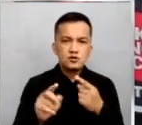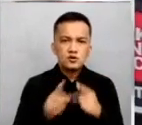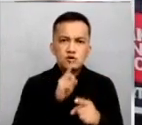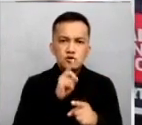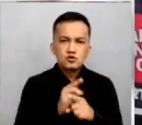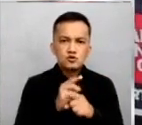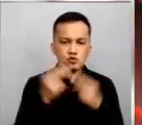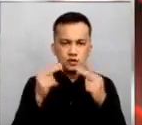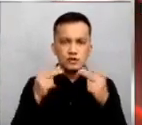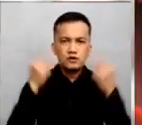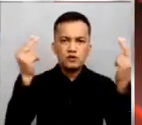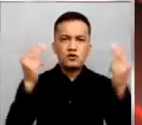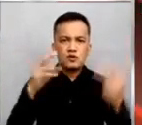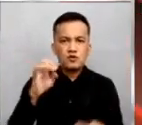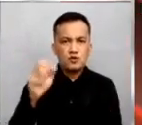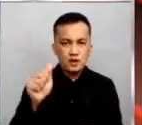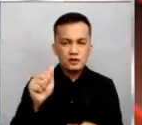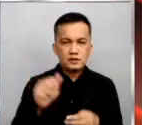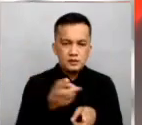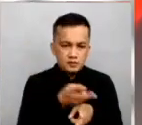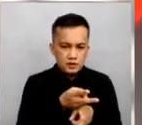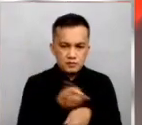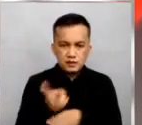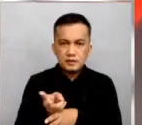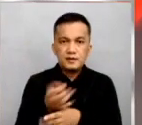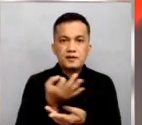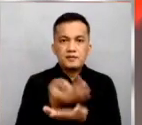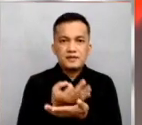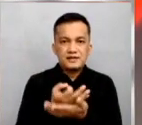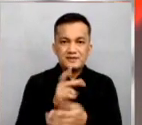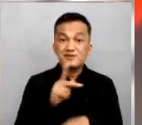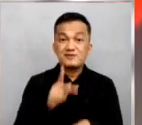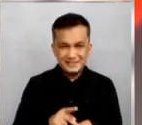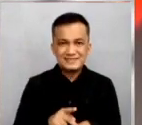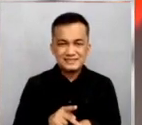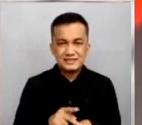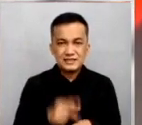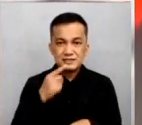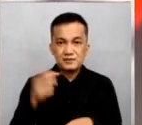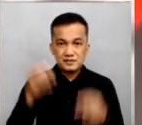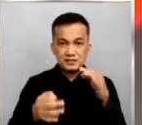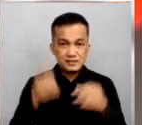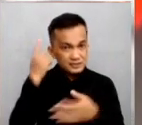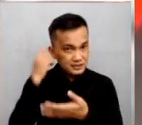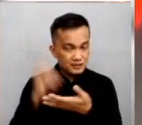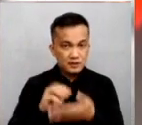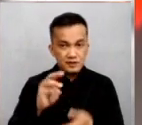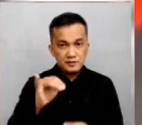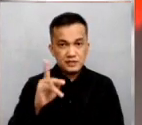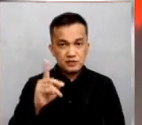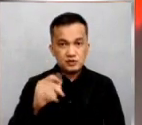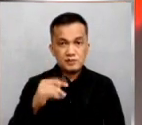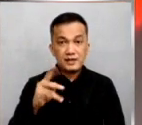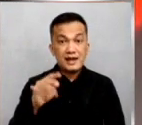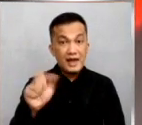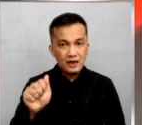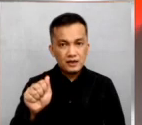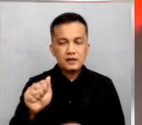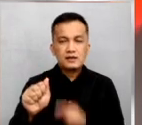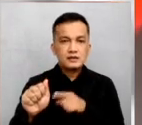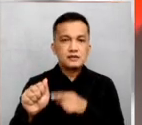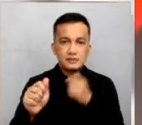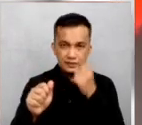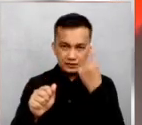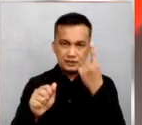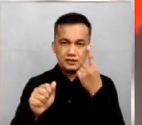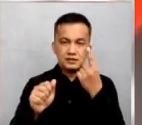sa pagbabantay ng kaba ng bayan. Ayon naman kay Justice Secretary Menardo Guevara, lubos daw na naiintindihan ng Pangulo ang mandato ng